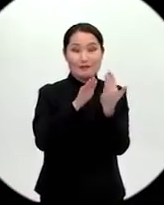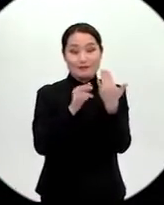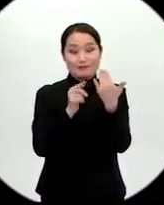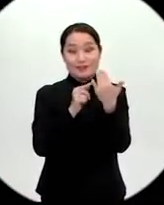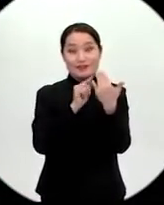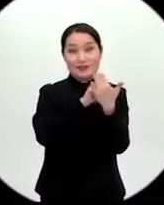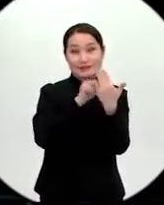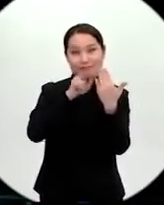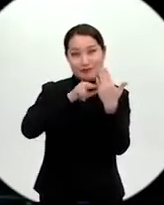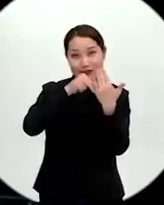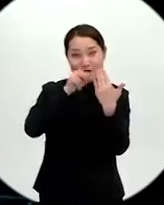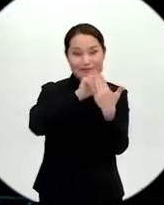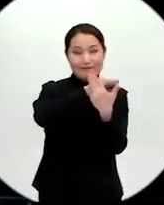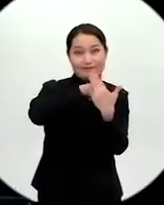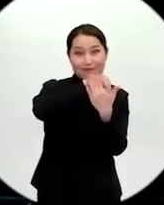벌쯤 바가